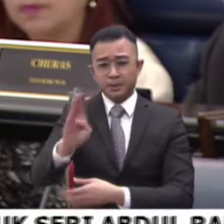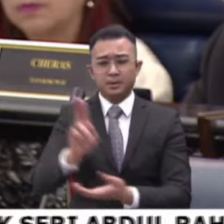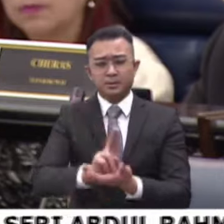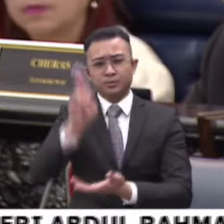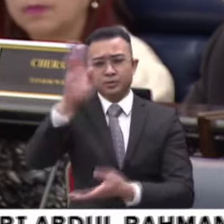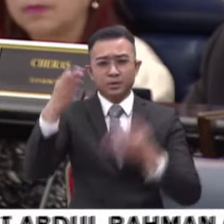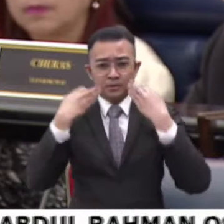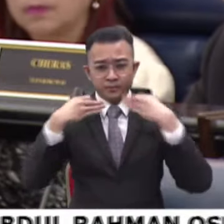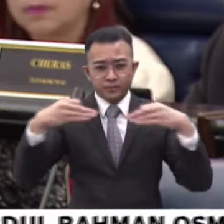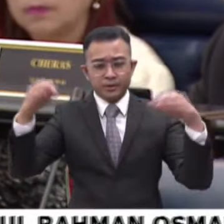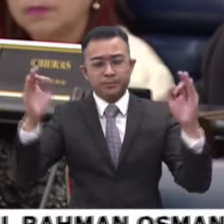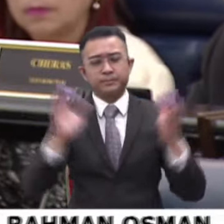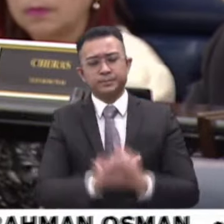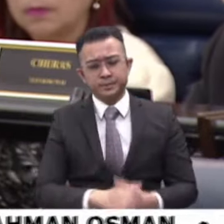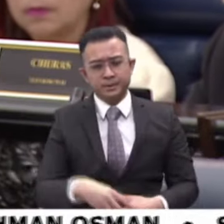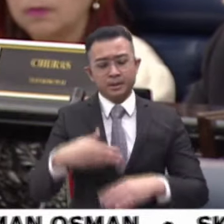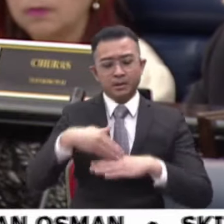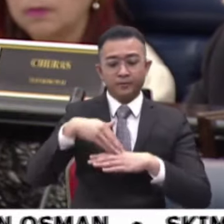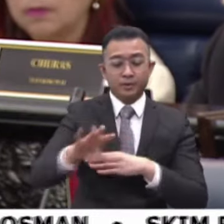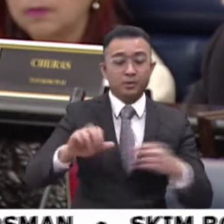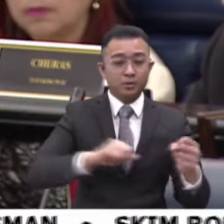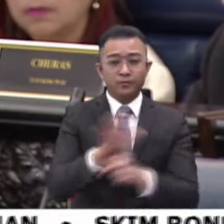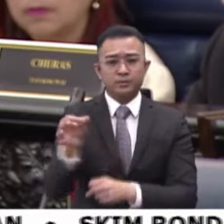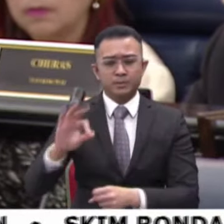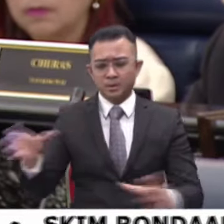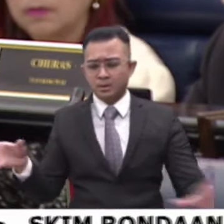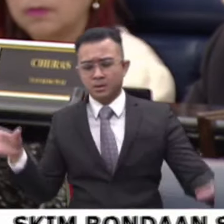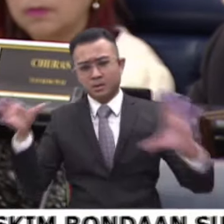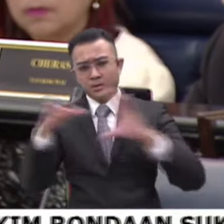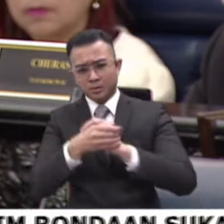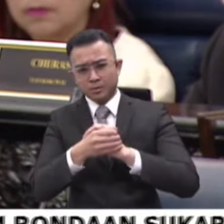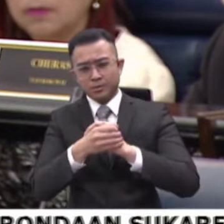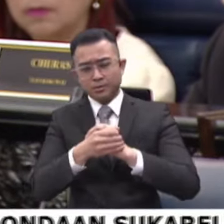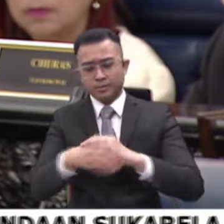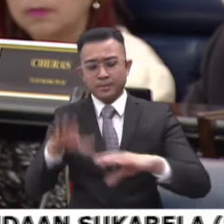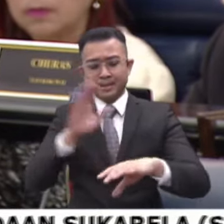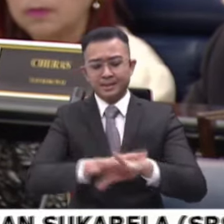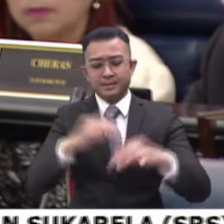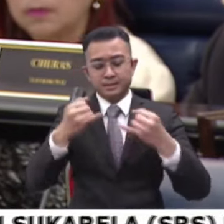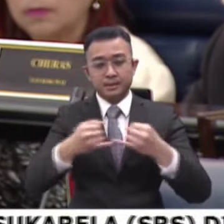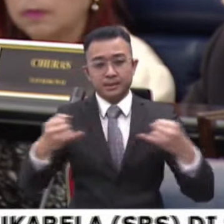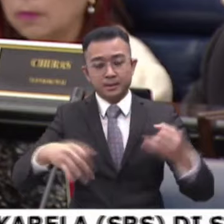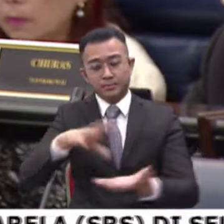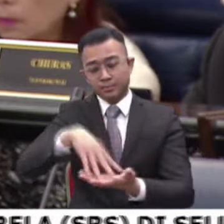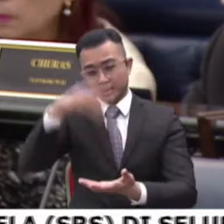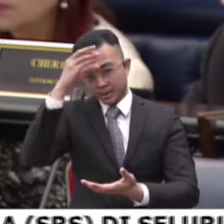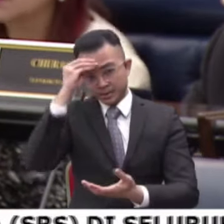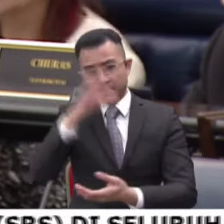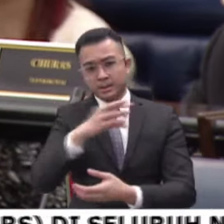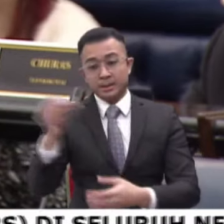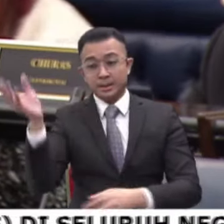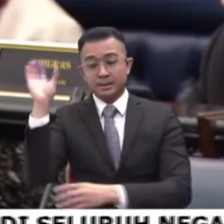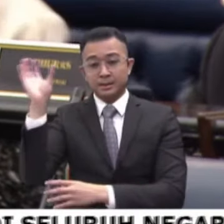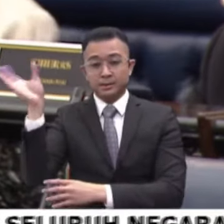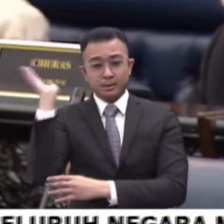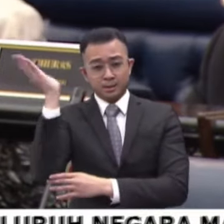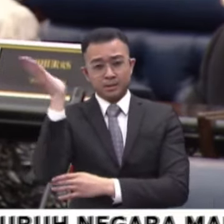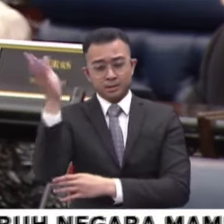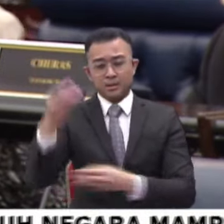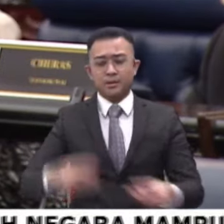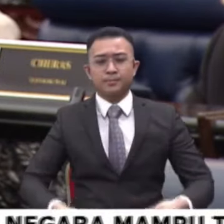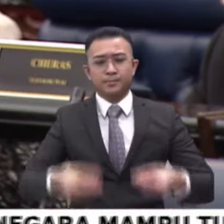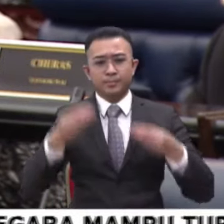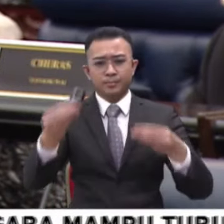terkemuka di mana pasca pandemik mereka gabungkan online distance learning dan juga kelas-kelas dapat